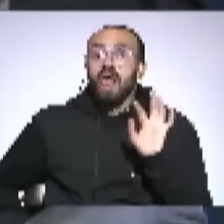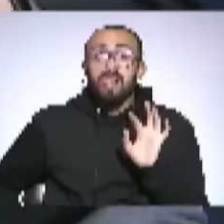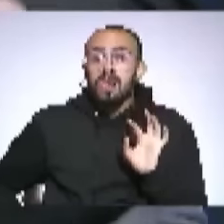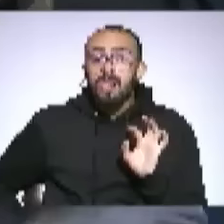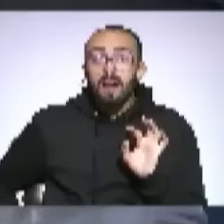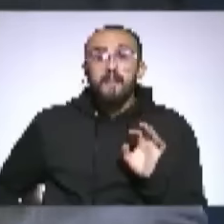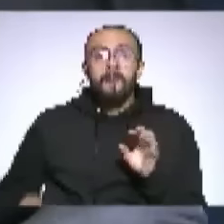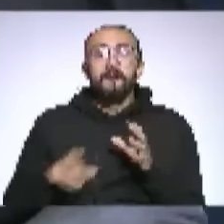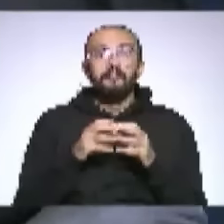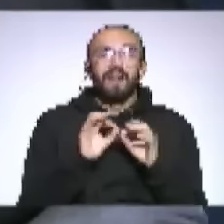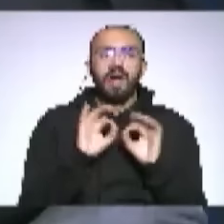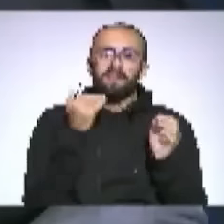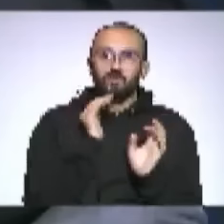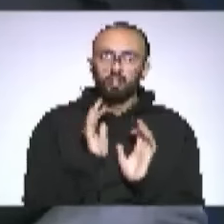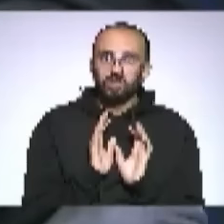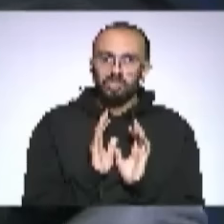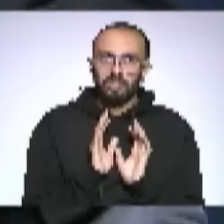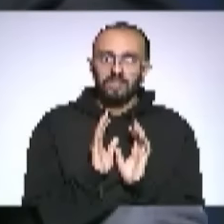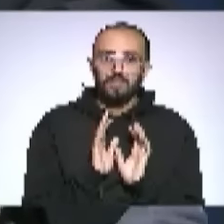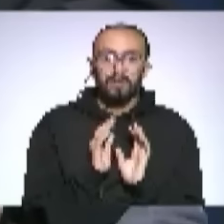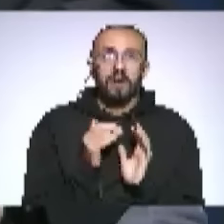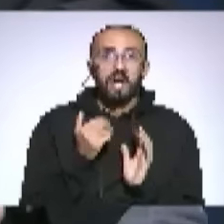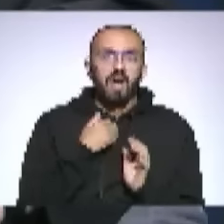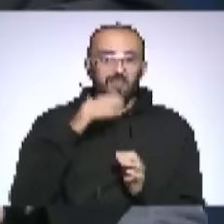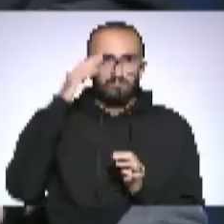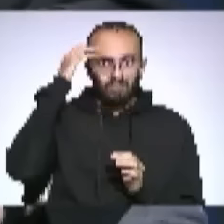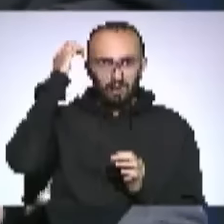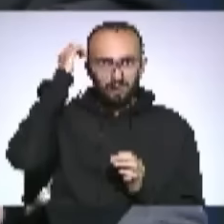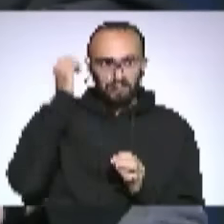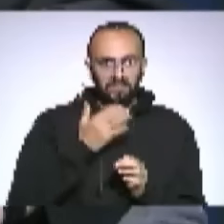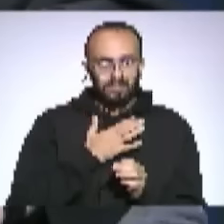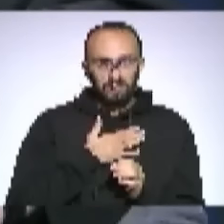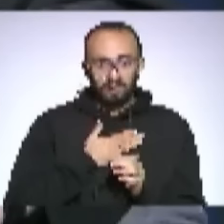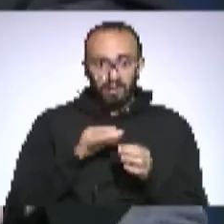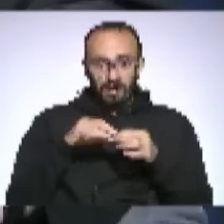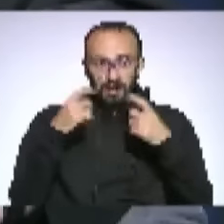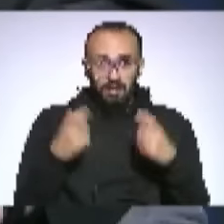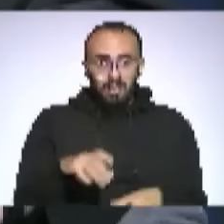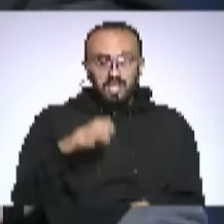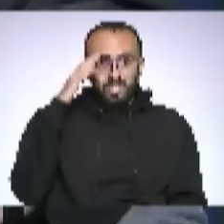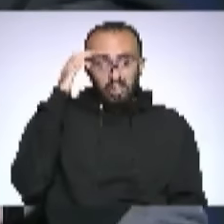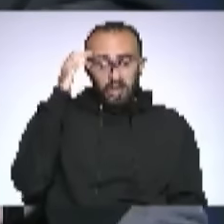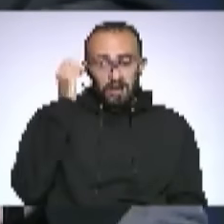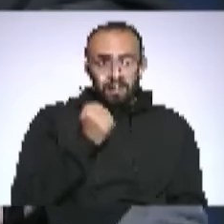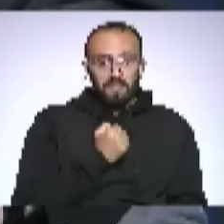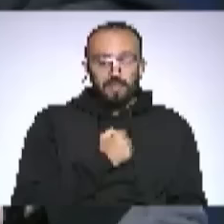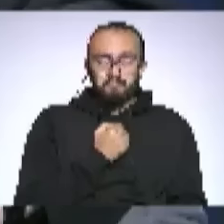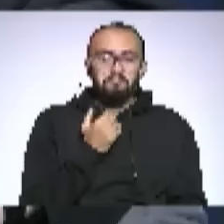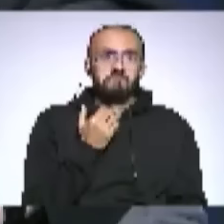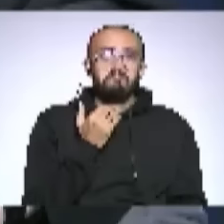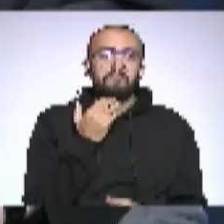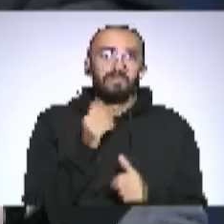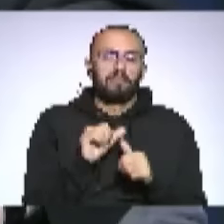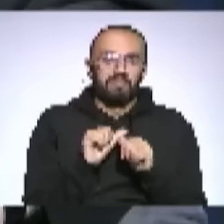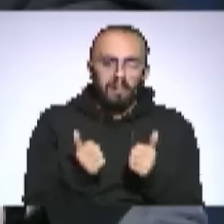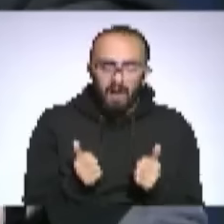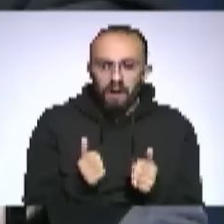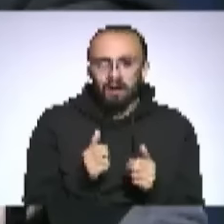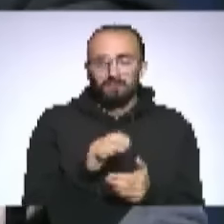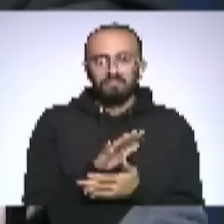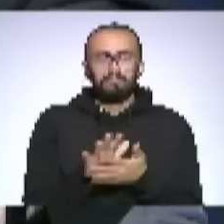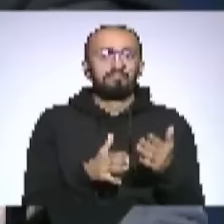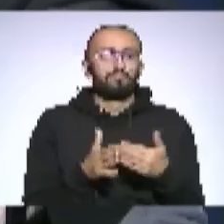تدخلت ولم تتمكن انا من الصعيد و الروشيه اللي انا منها ا مالهاش دعوه بالطلقات ومالهاش دعوه